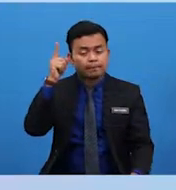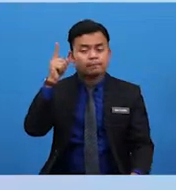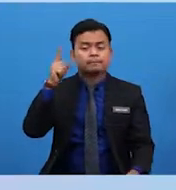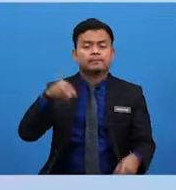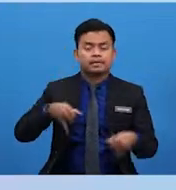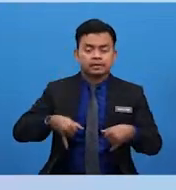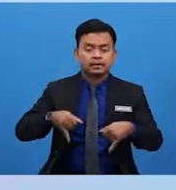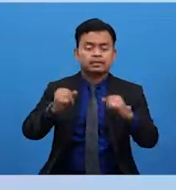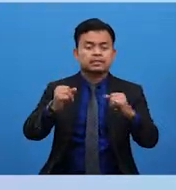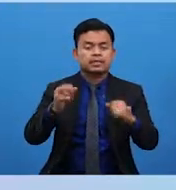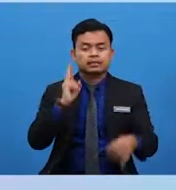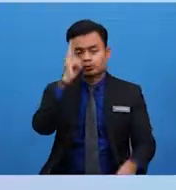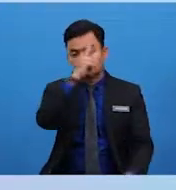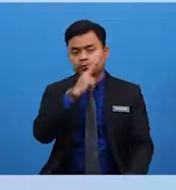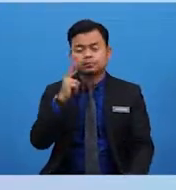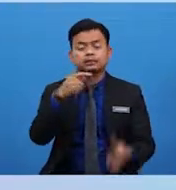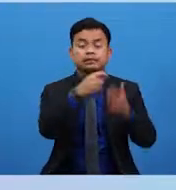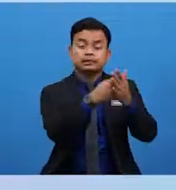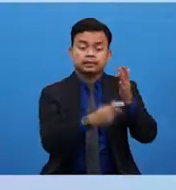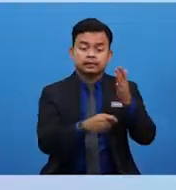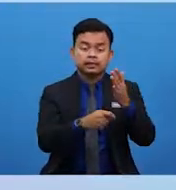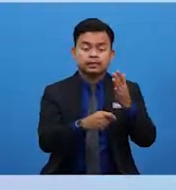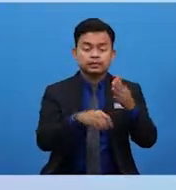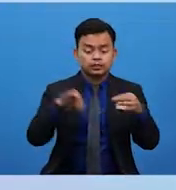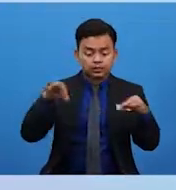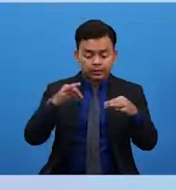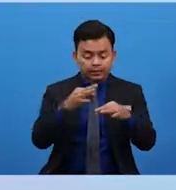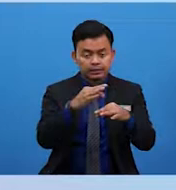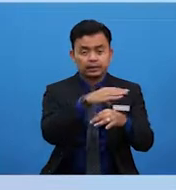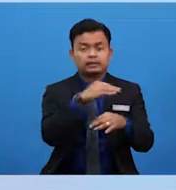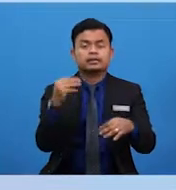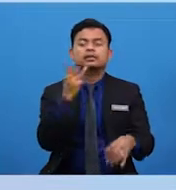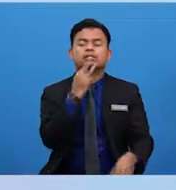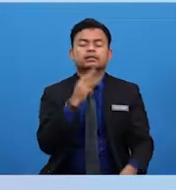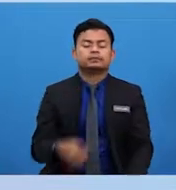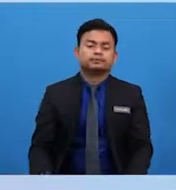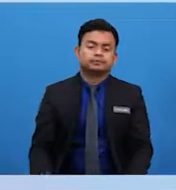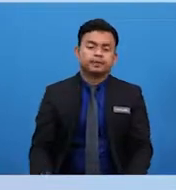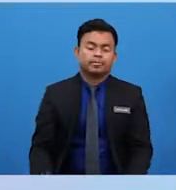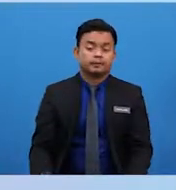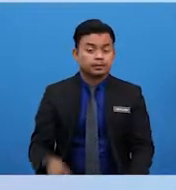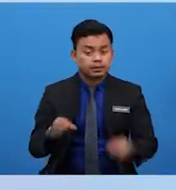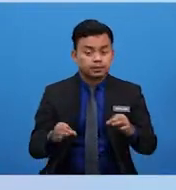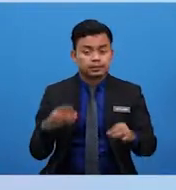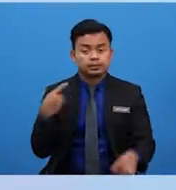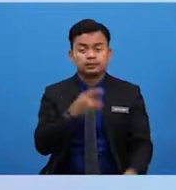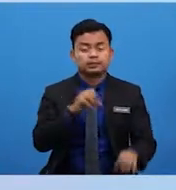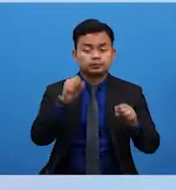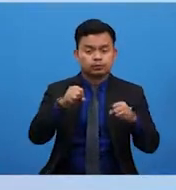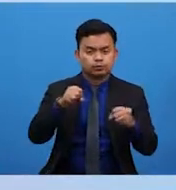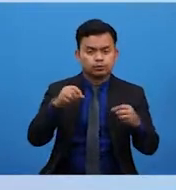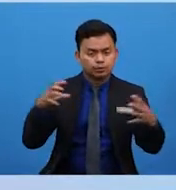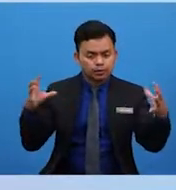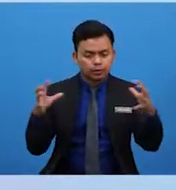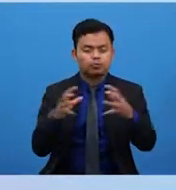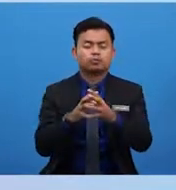penilai jalinan Slender kelima demo usus ini akan dibuat secara Harmoni atau berbagai dari